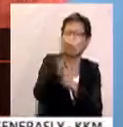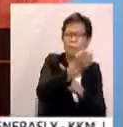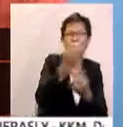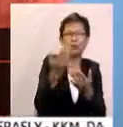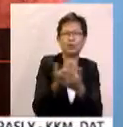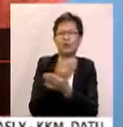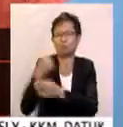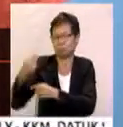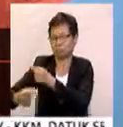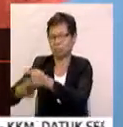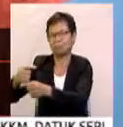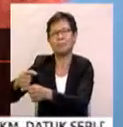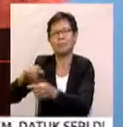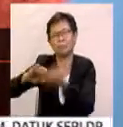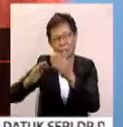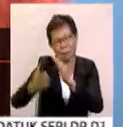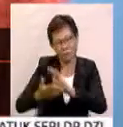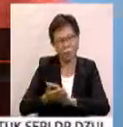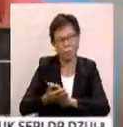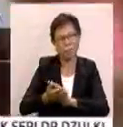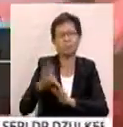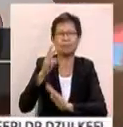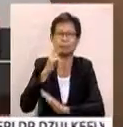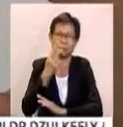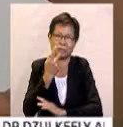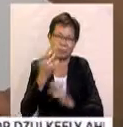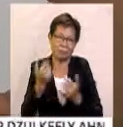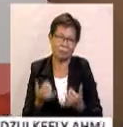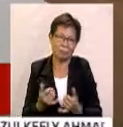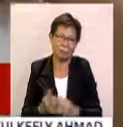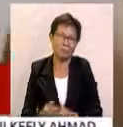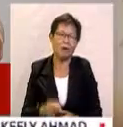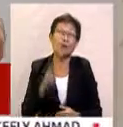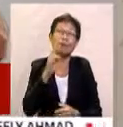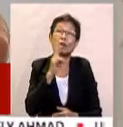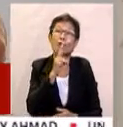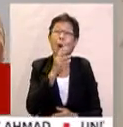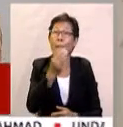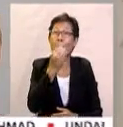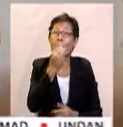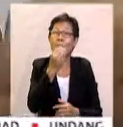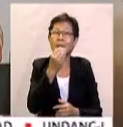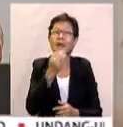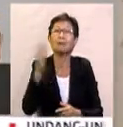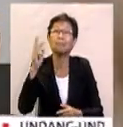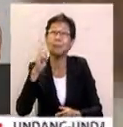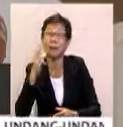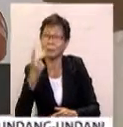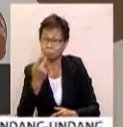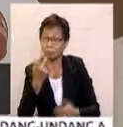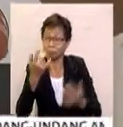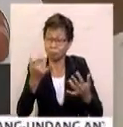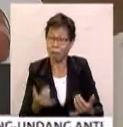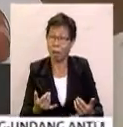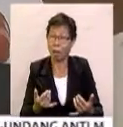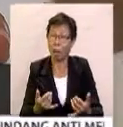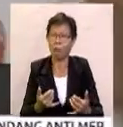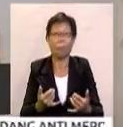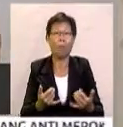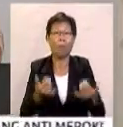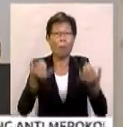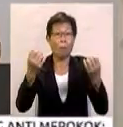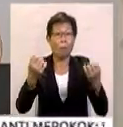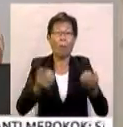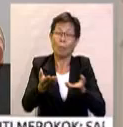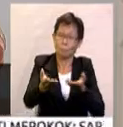The new generation who are becoming vegetarian. Restoran makanan berasaskan sayuran kini tidak terhad